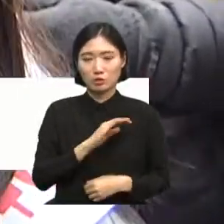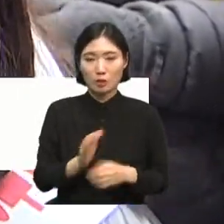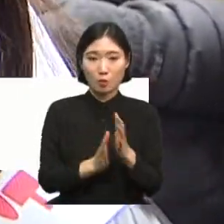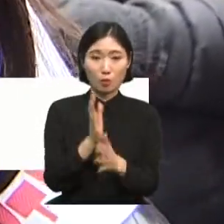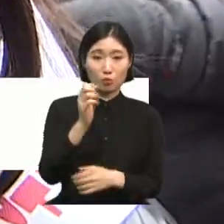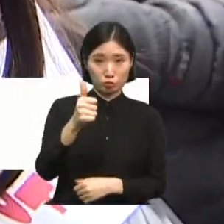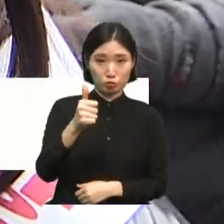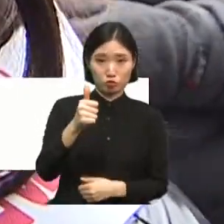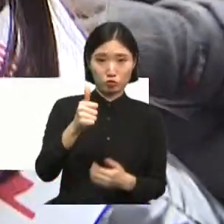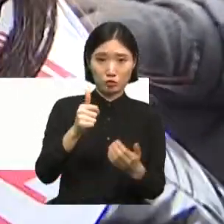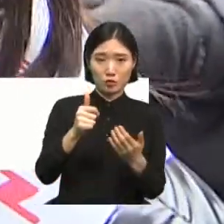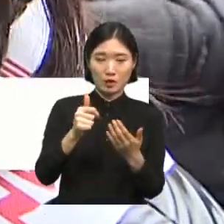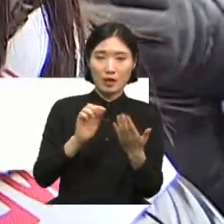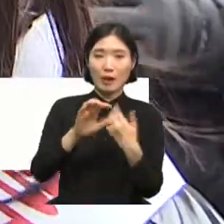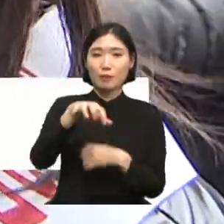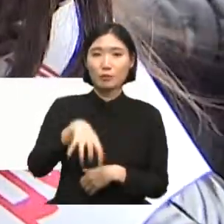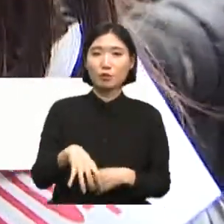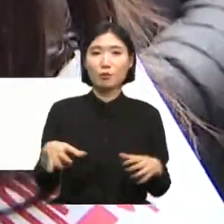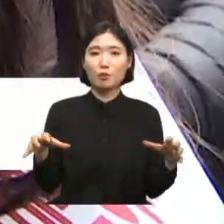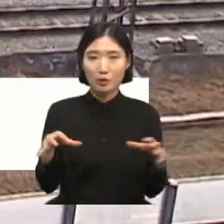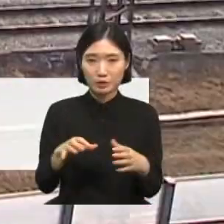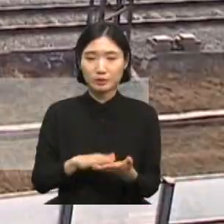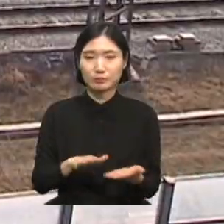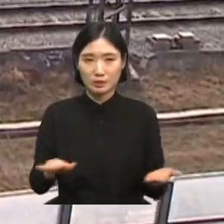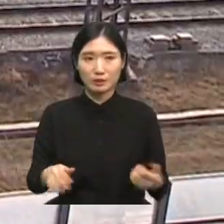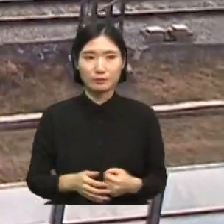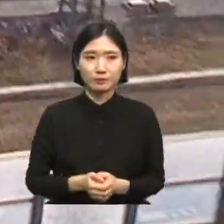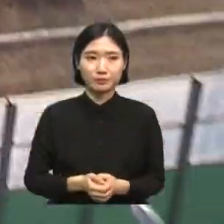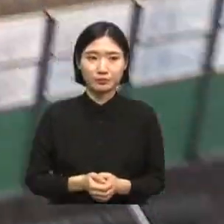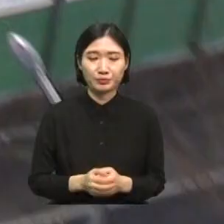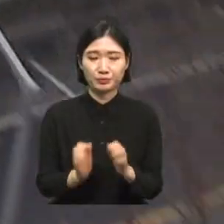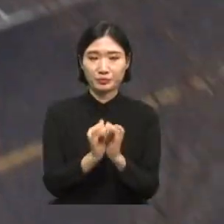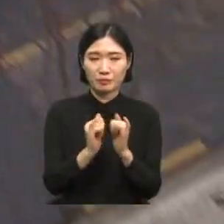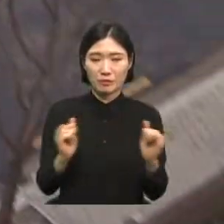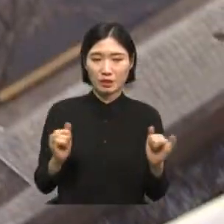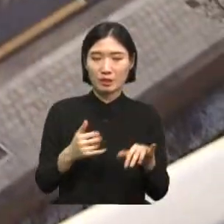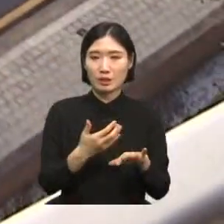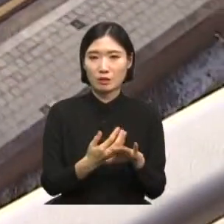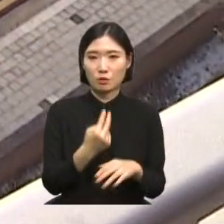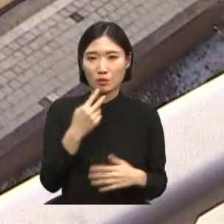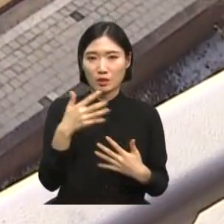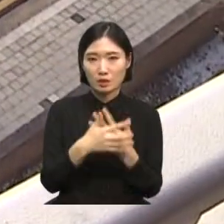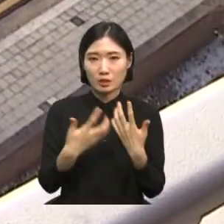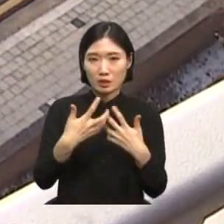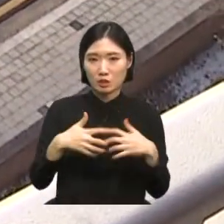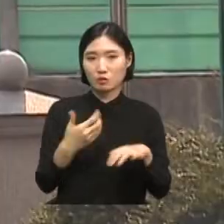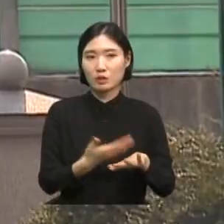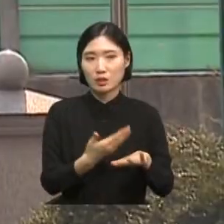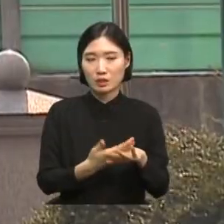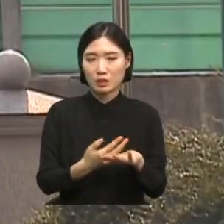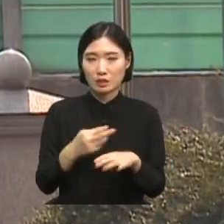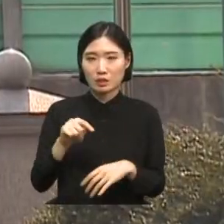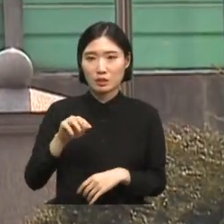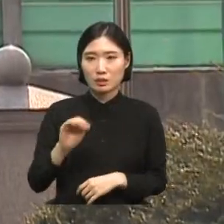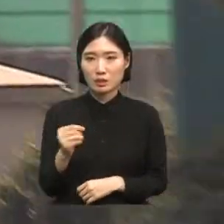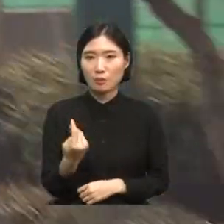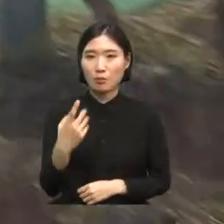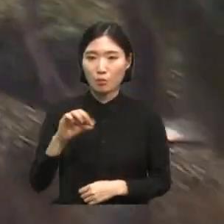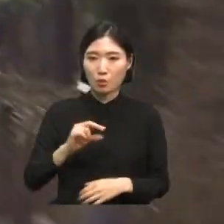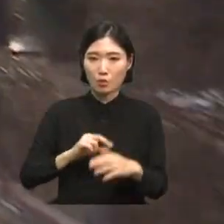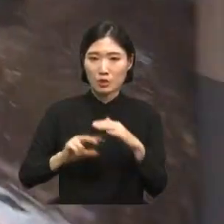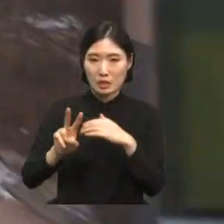본부가 여기가 있기 때문에 오늘 여기까지 오게 된 겁니다. 주민들은 다른 환기구들과 달리 상봉역 2번